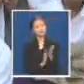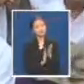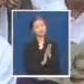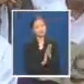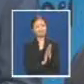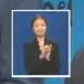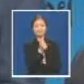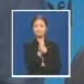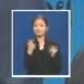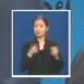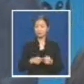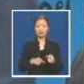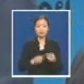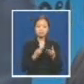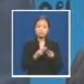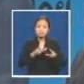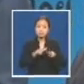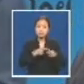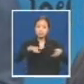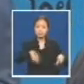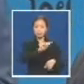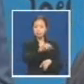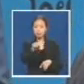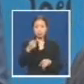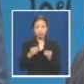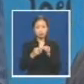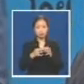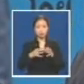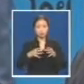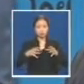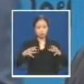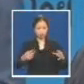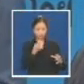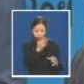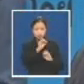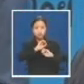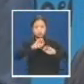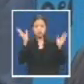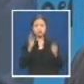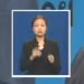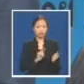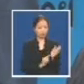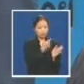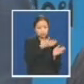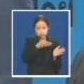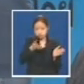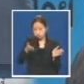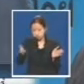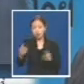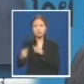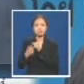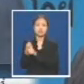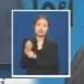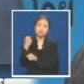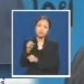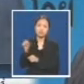าในหลายพื้นที่ได้มีการเติบโตอย่างชัดเจนในตลอดระยะเวลาประมาณ 10-20 ปีที่ผ่านม